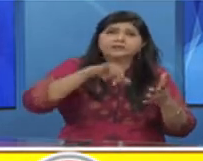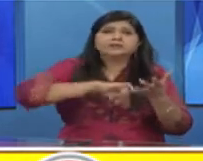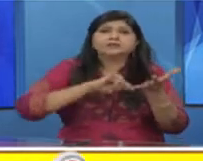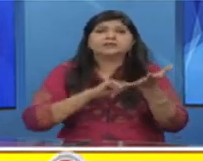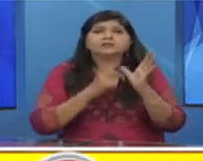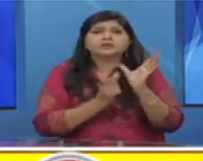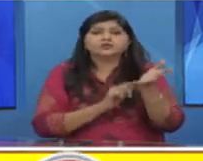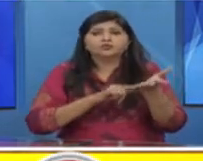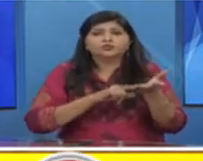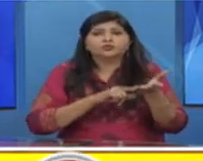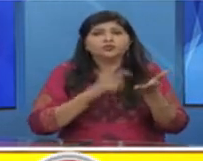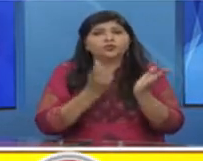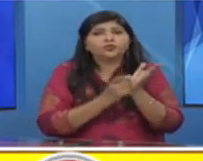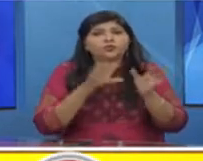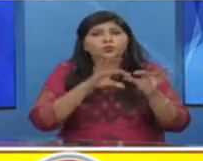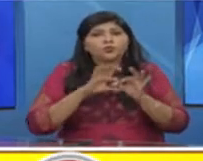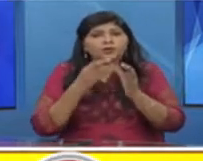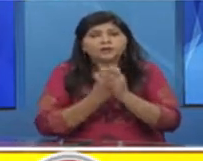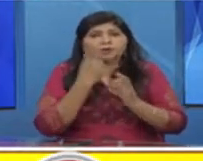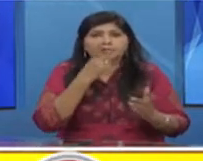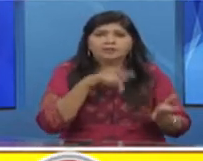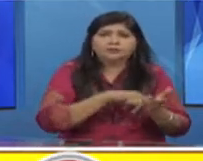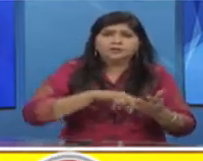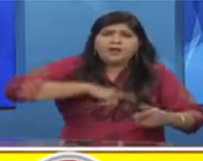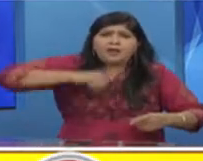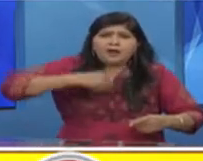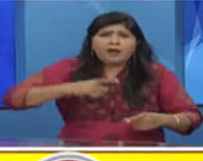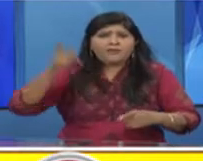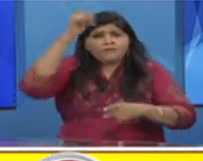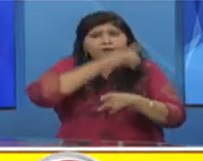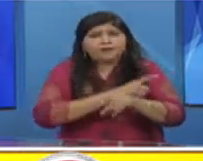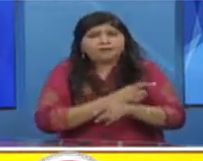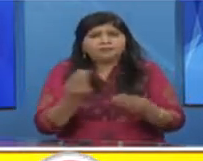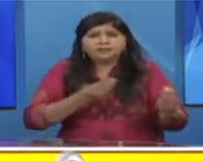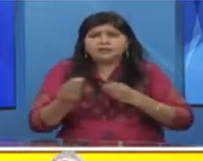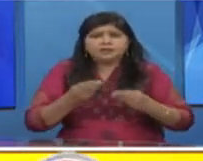पहुंचे। इसका मतलब हुआ कि प्रतिदिन औसतन